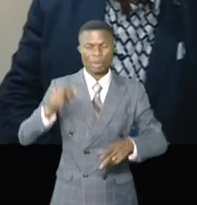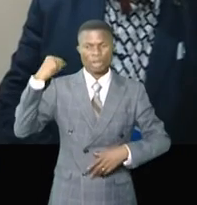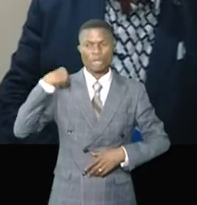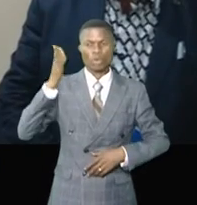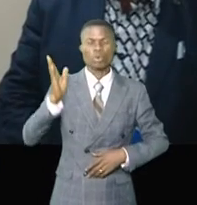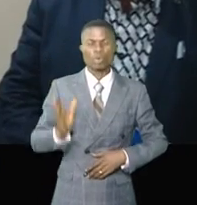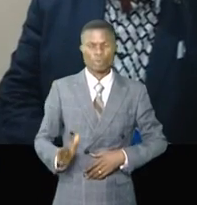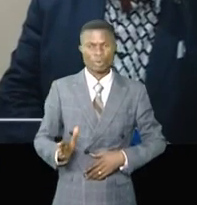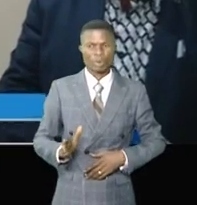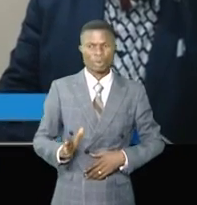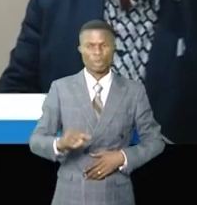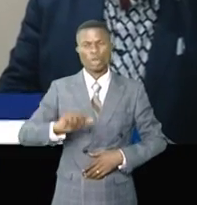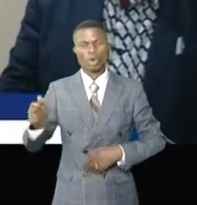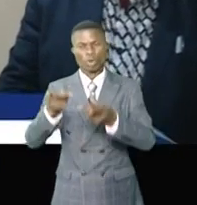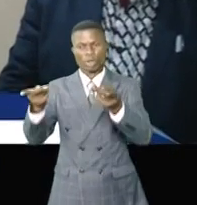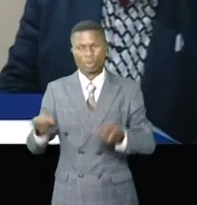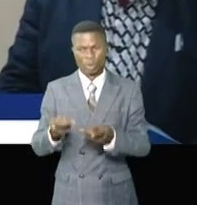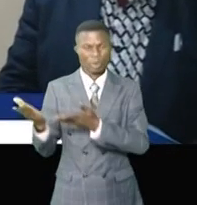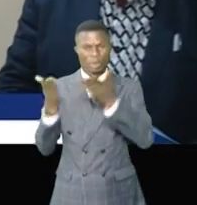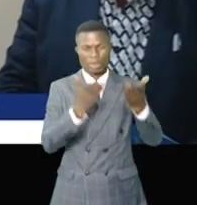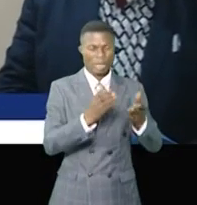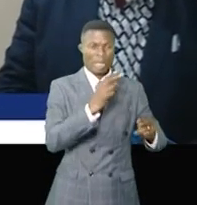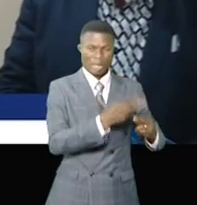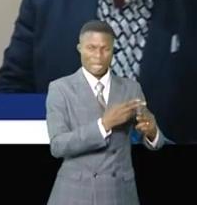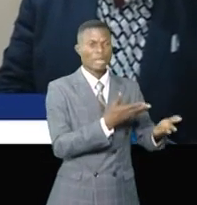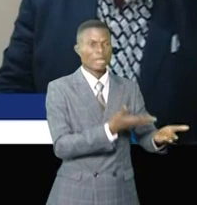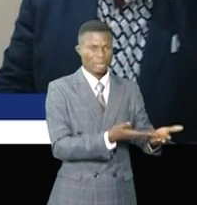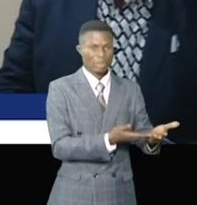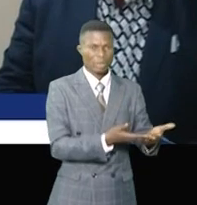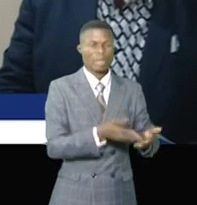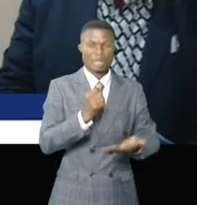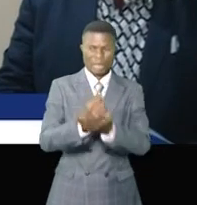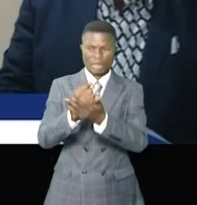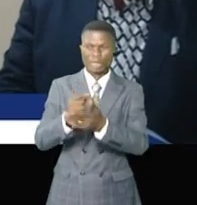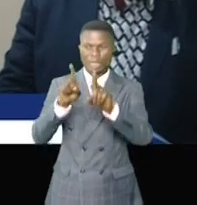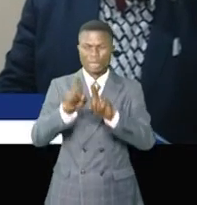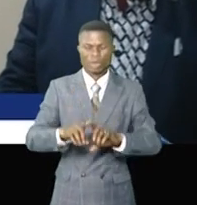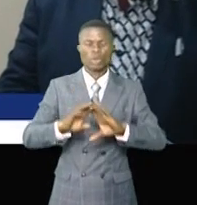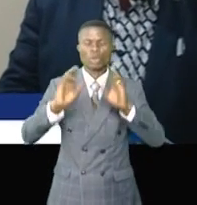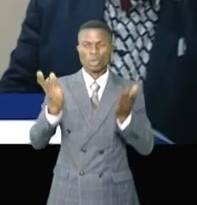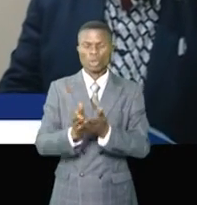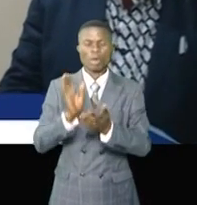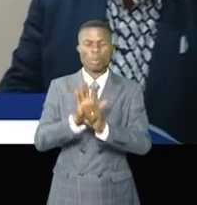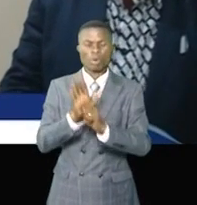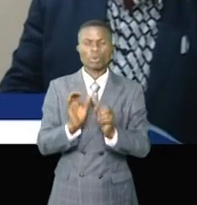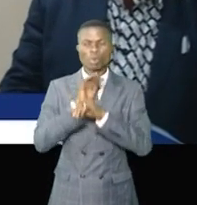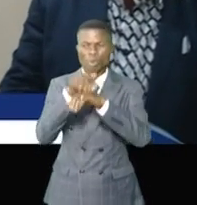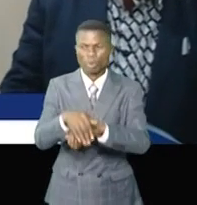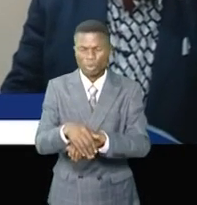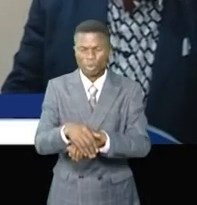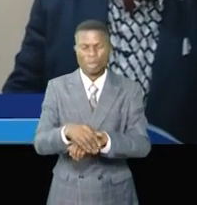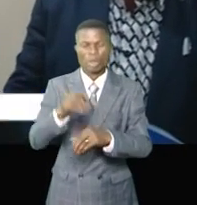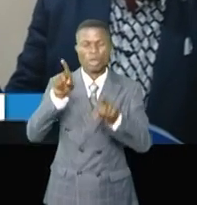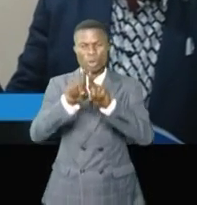que certains sites de transit vont être privatisés. Cela pour permettre à ce que l'adhésion soit massive, autant pour les